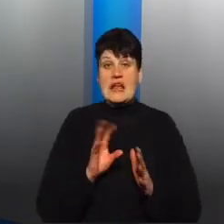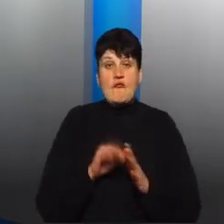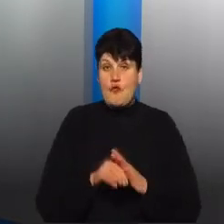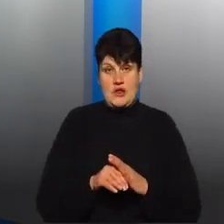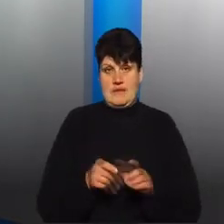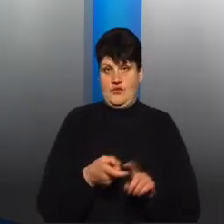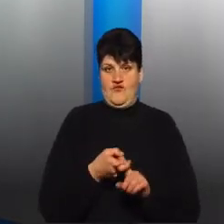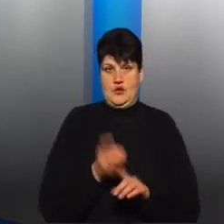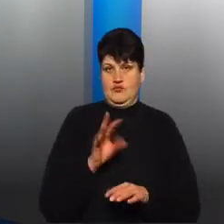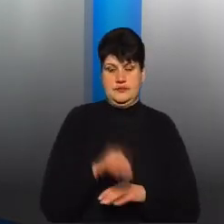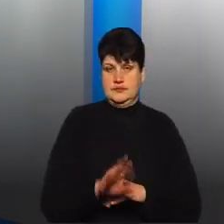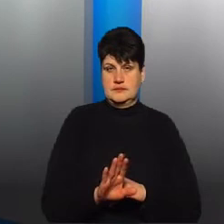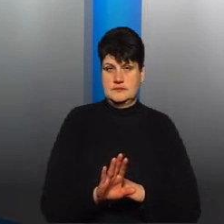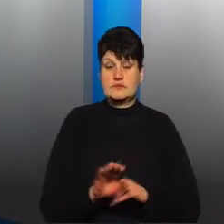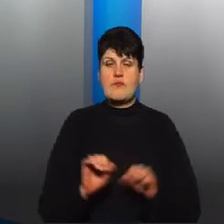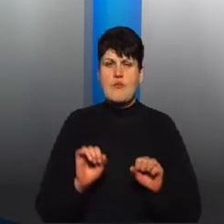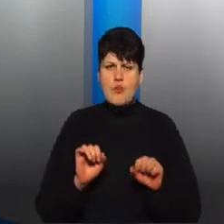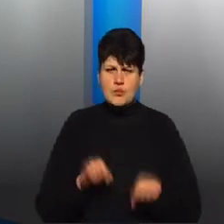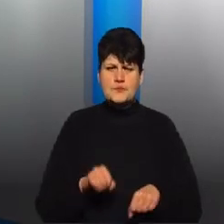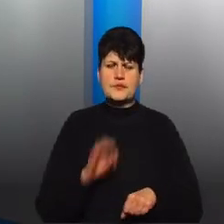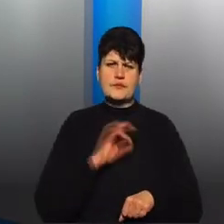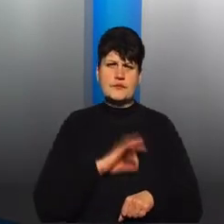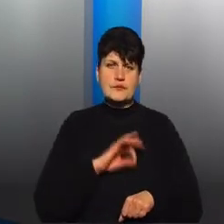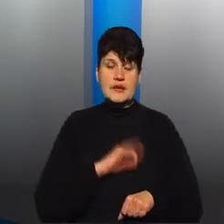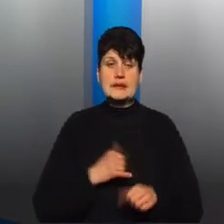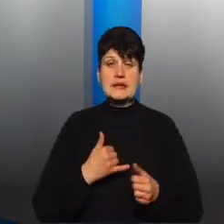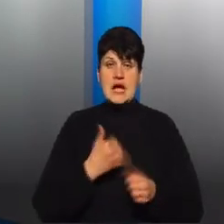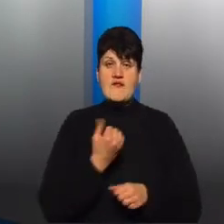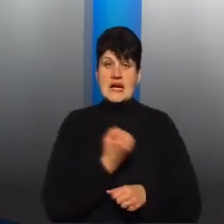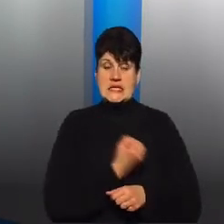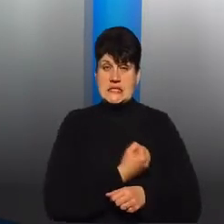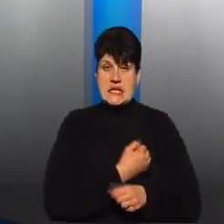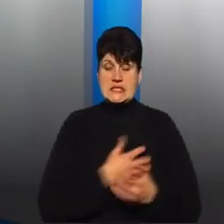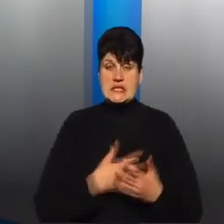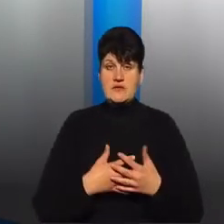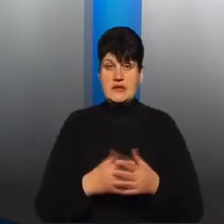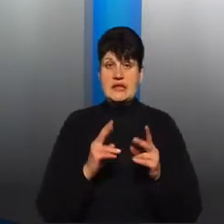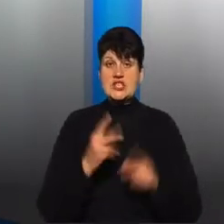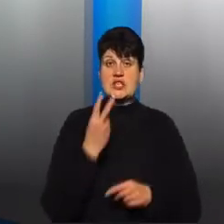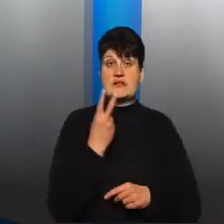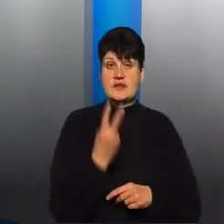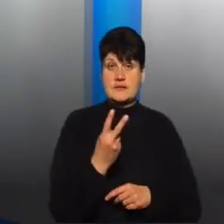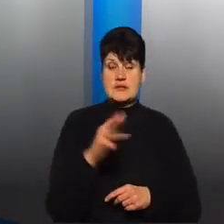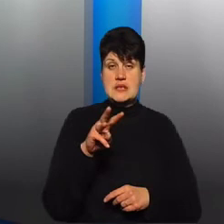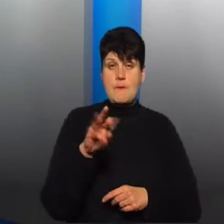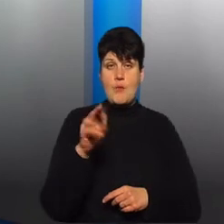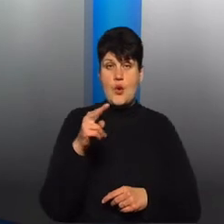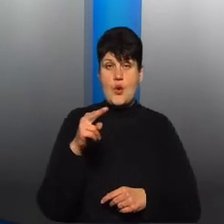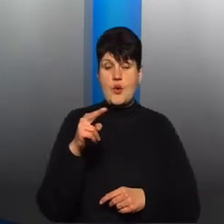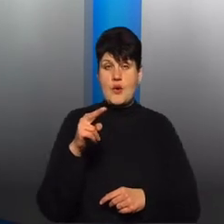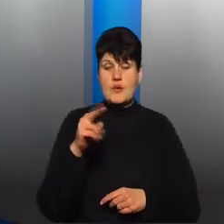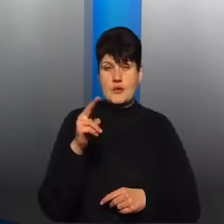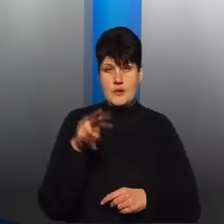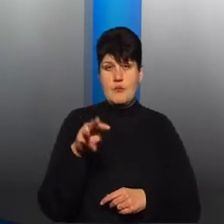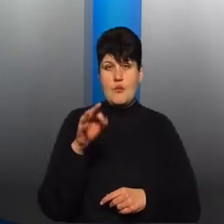можна застосовувати для вакцинації вагітних лише дві вакцини. Це Moderna або Pfizer. Ні в якому